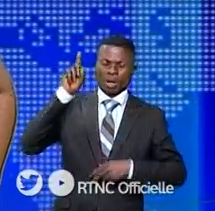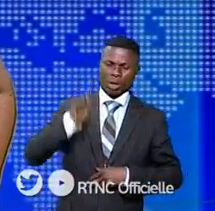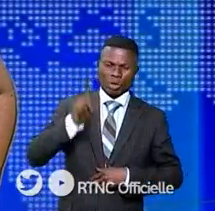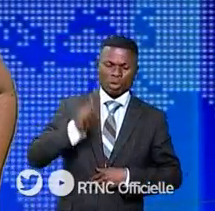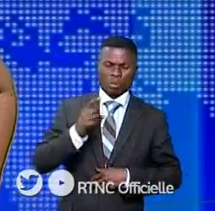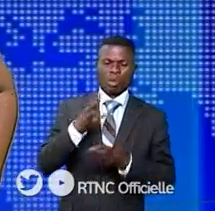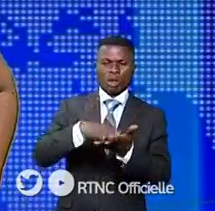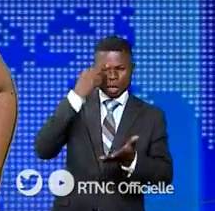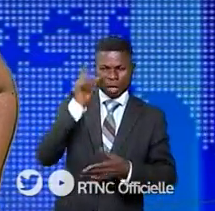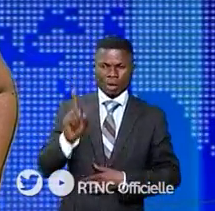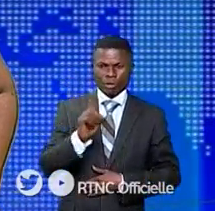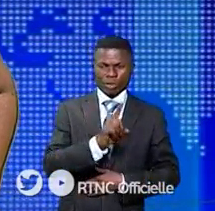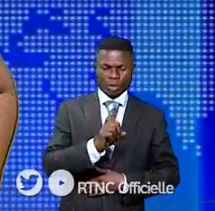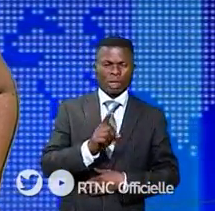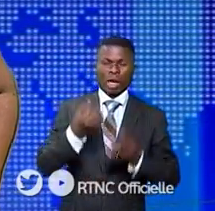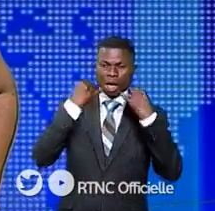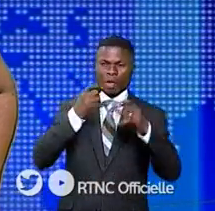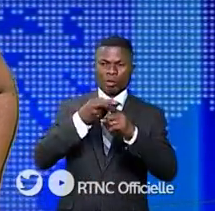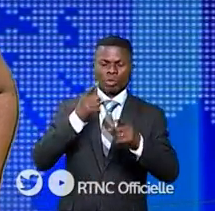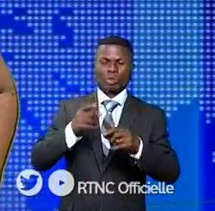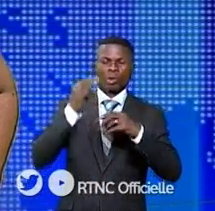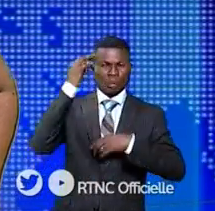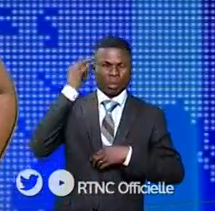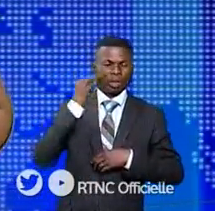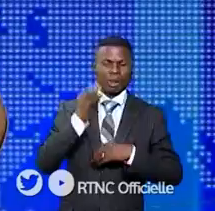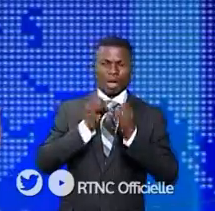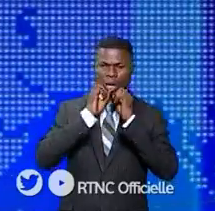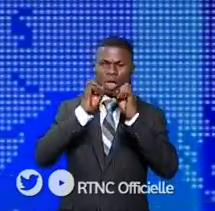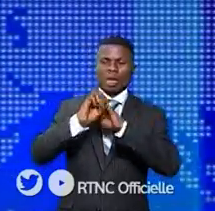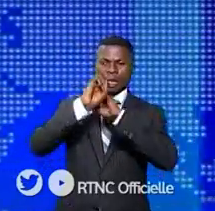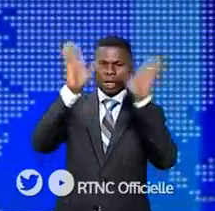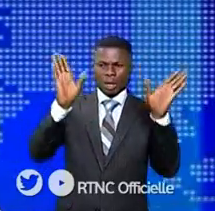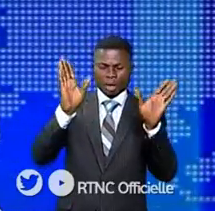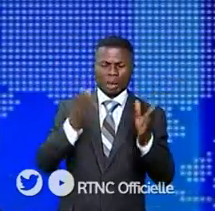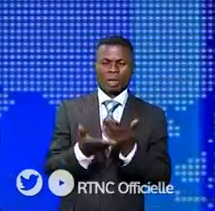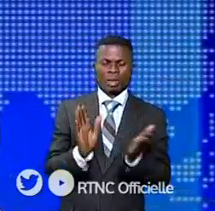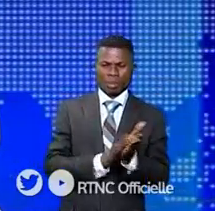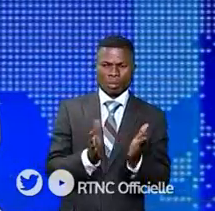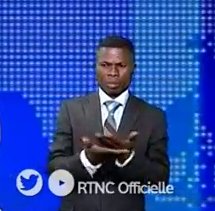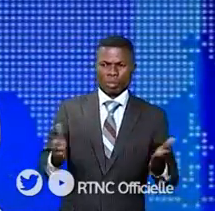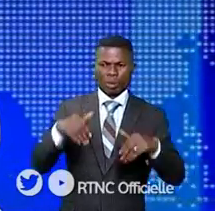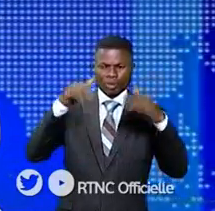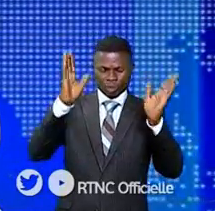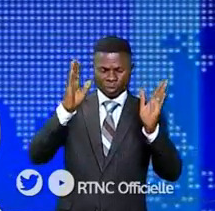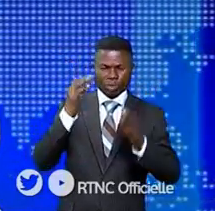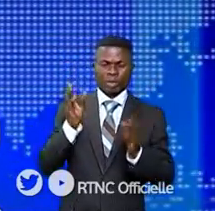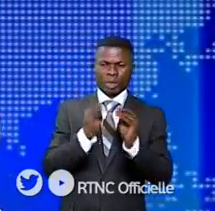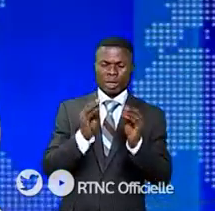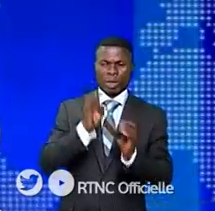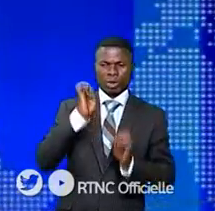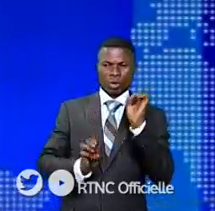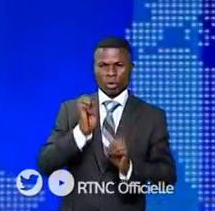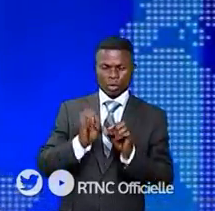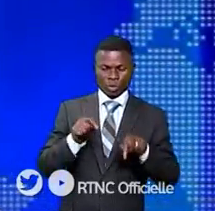pour chaque bambin. Confirmation du ministre de l'EPST, Liba Konga, s'exprimait ainsi à la primature à l'issue d'une réunion d'évaluation.